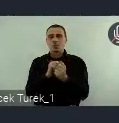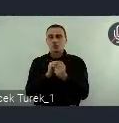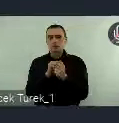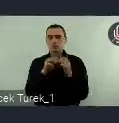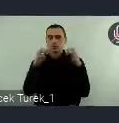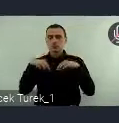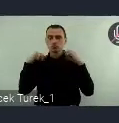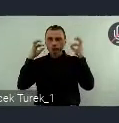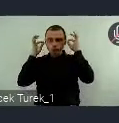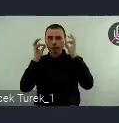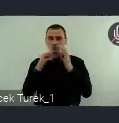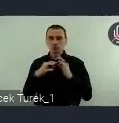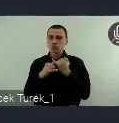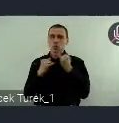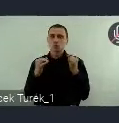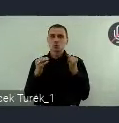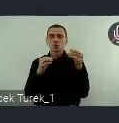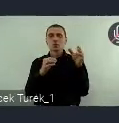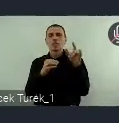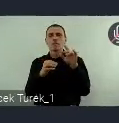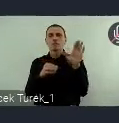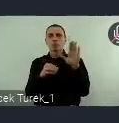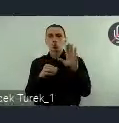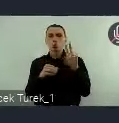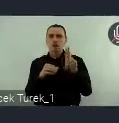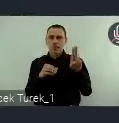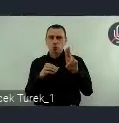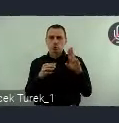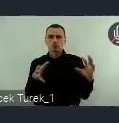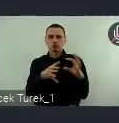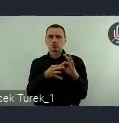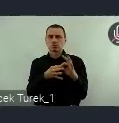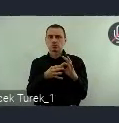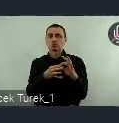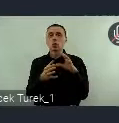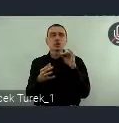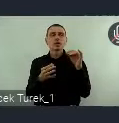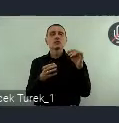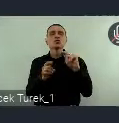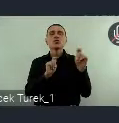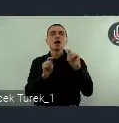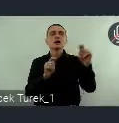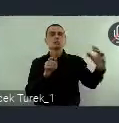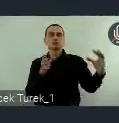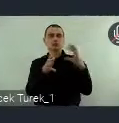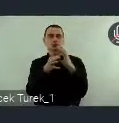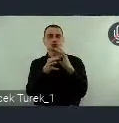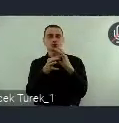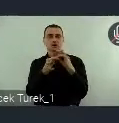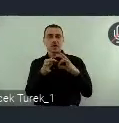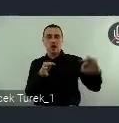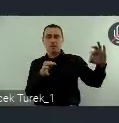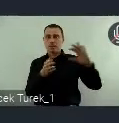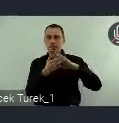szyję albo systemy na podczerwień albo na Bluetooth to jest po prostu przesyłanie dźwięku na odległość bezprzewodowo generalnie systemy